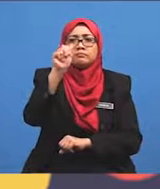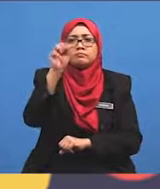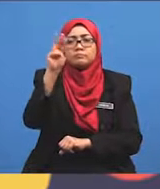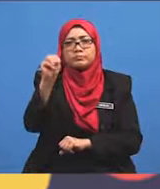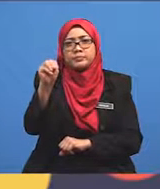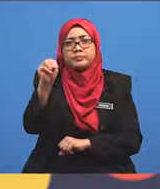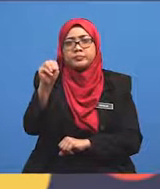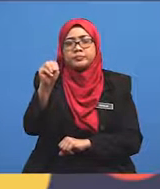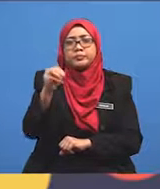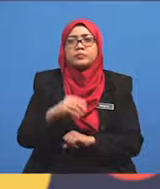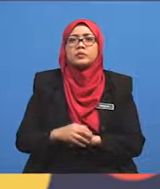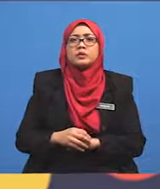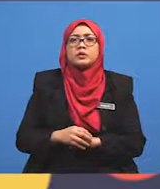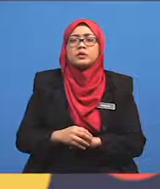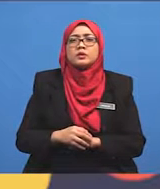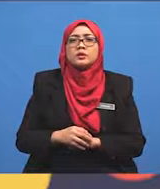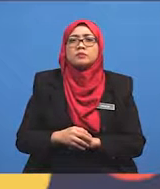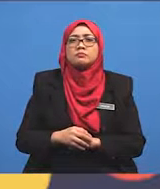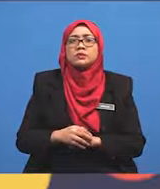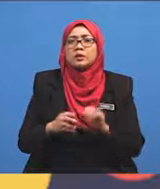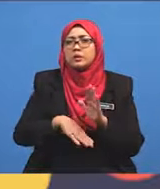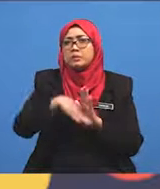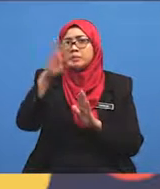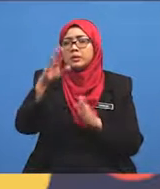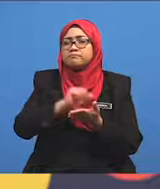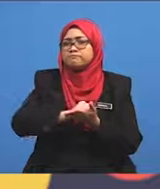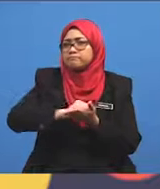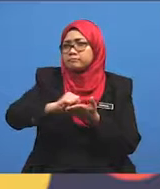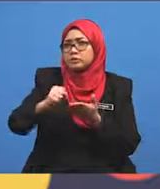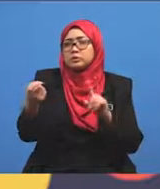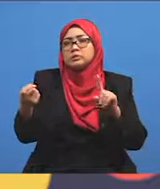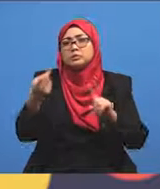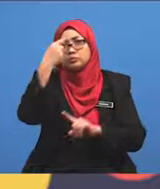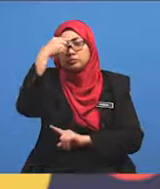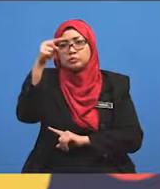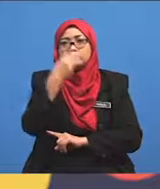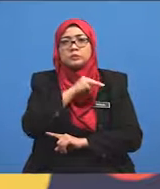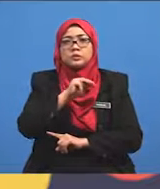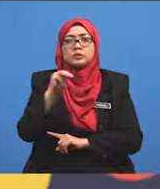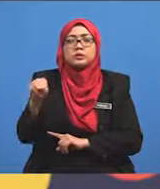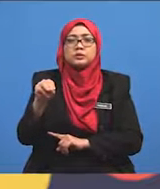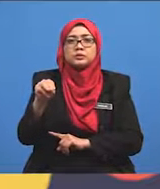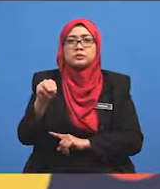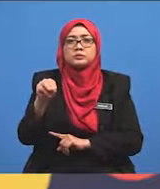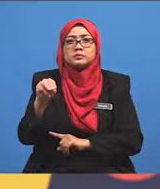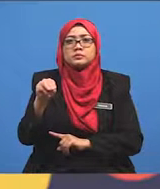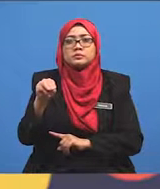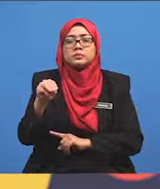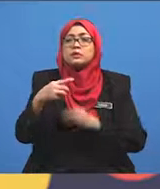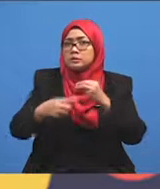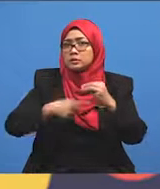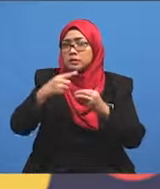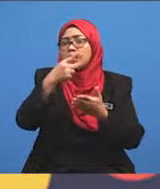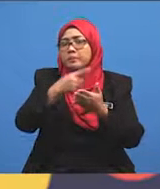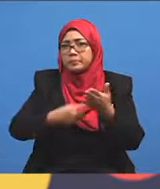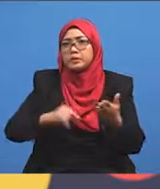Yang demikian itu lebih suci bagi mereka. Sesungguhnya Allah mendalam pengetahuannya tentang